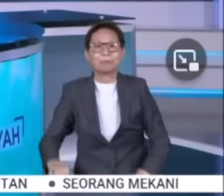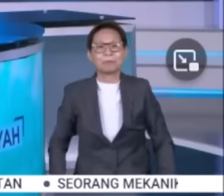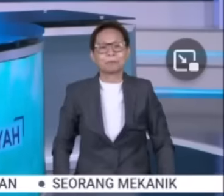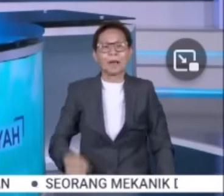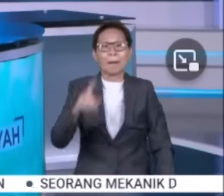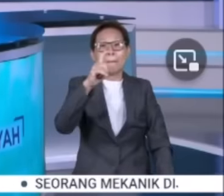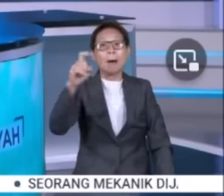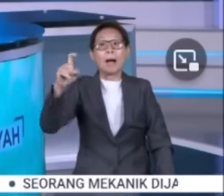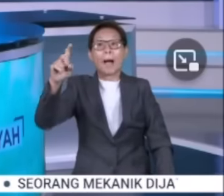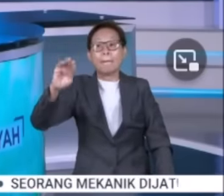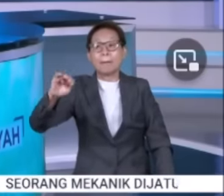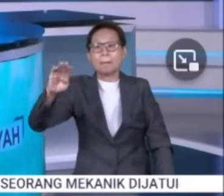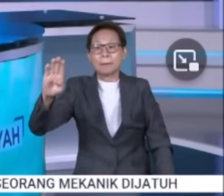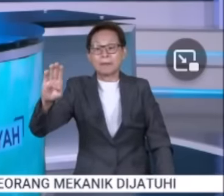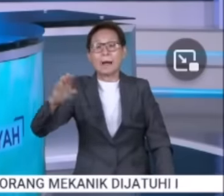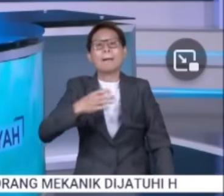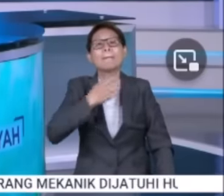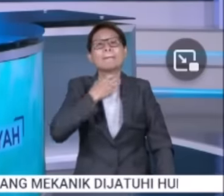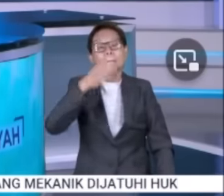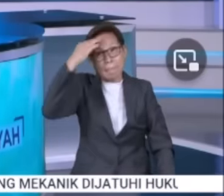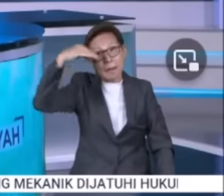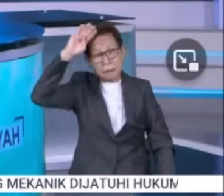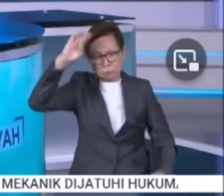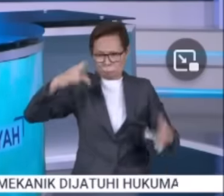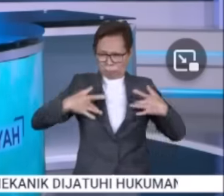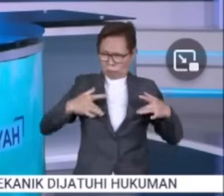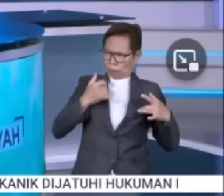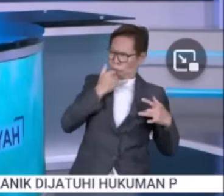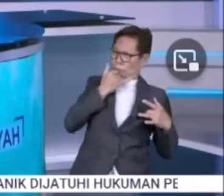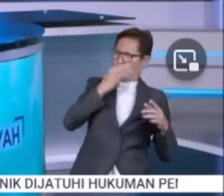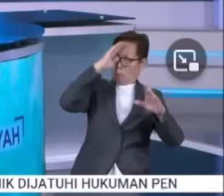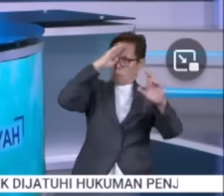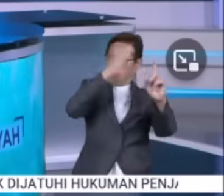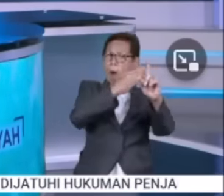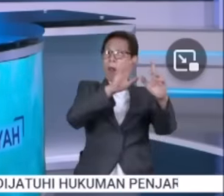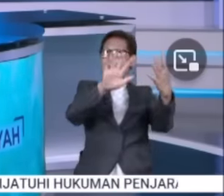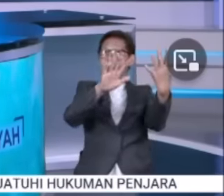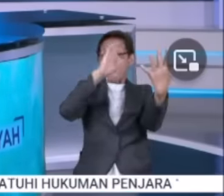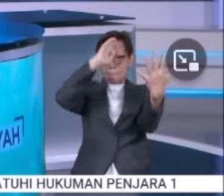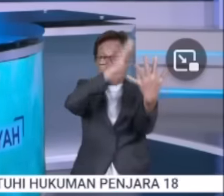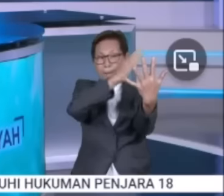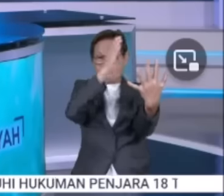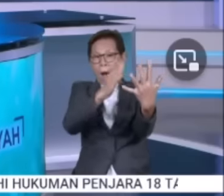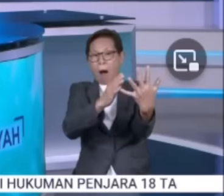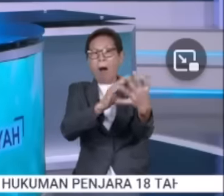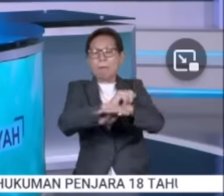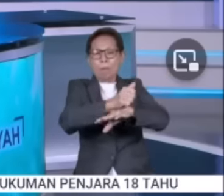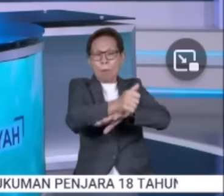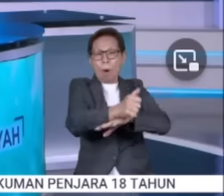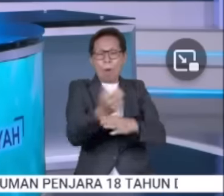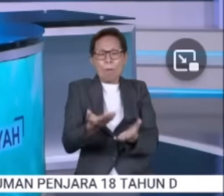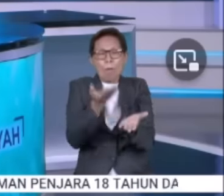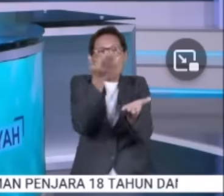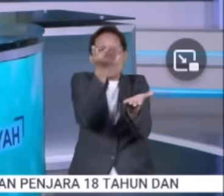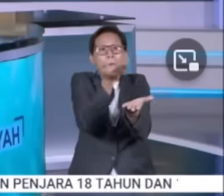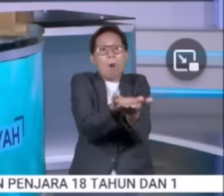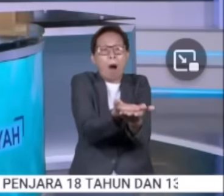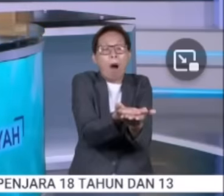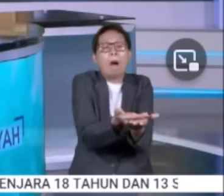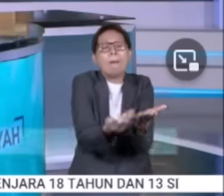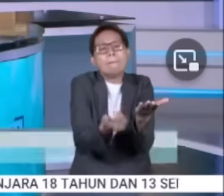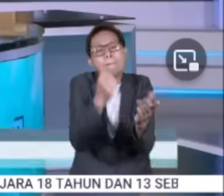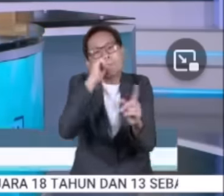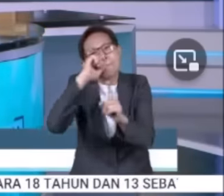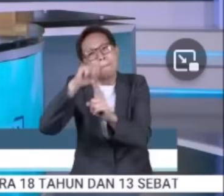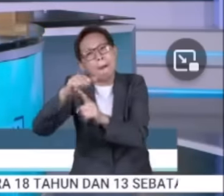Bekas Menteri Besar Perlis Datuk Seri Azlan Man mengaku tidak bersalah atas 5 tuduhan kemuka tuntutan palsu membabitkan kemudahan